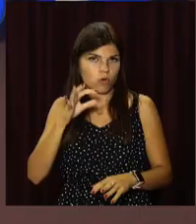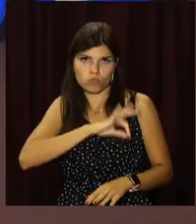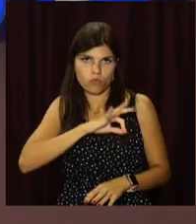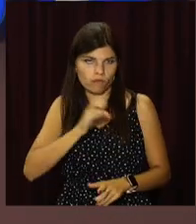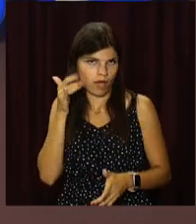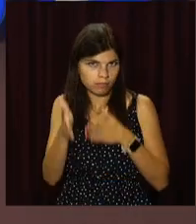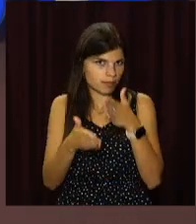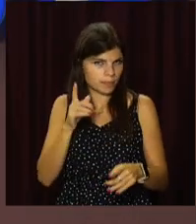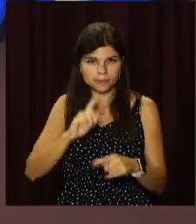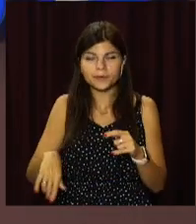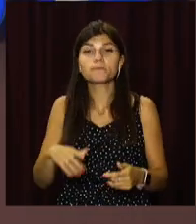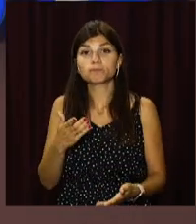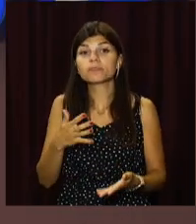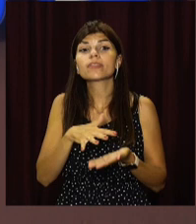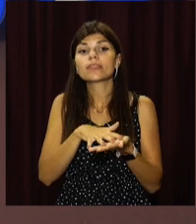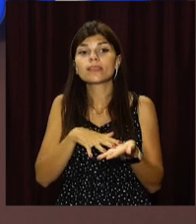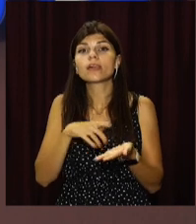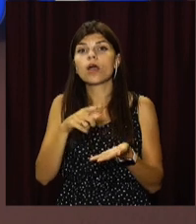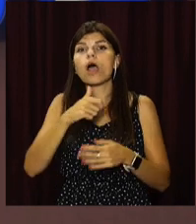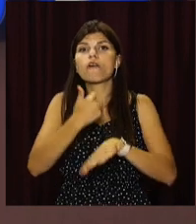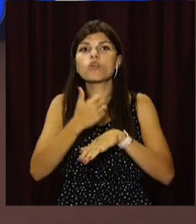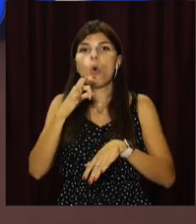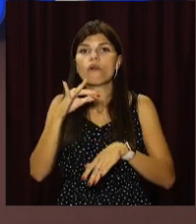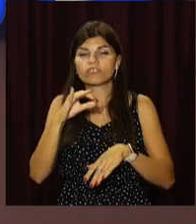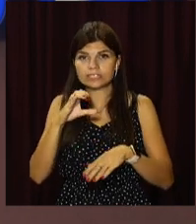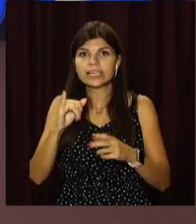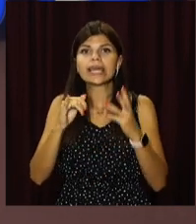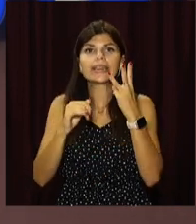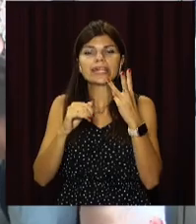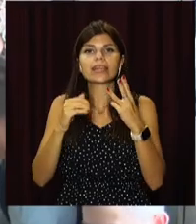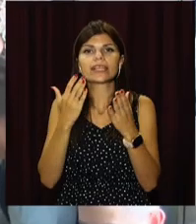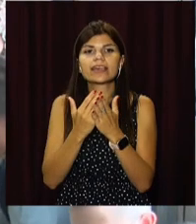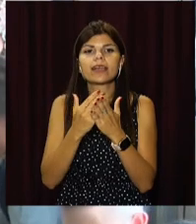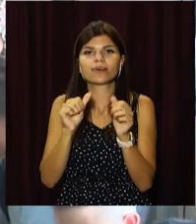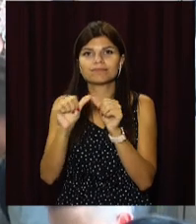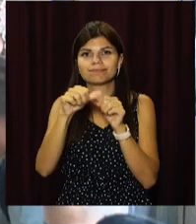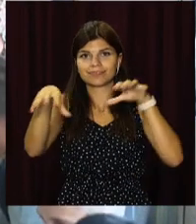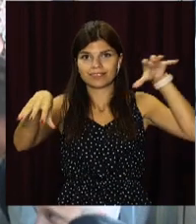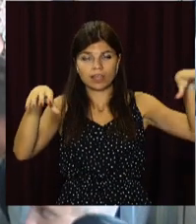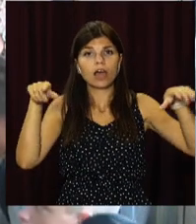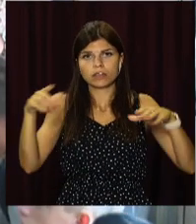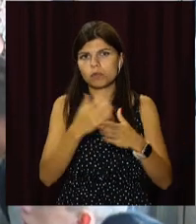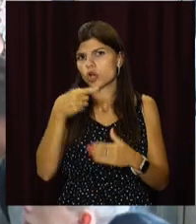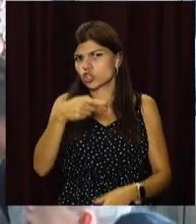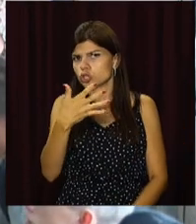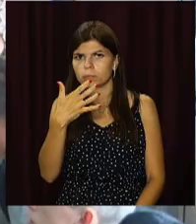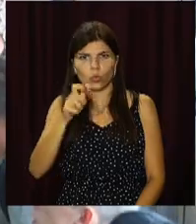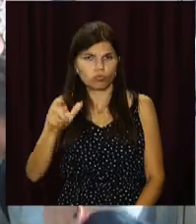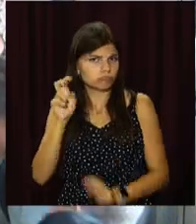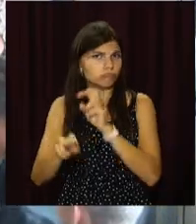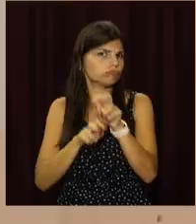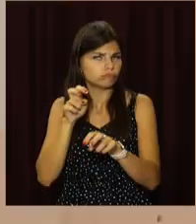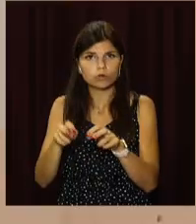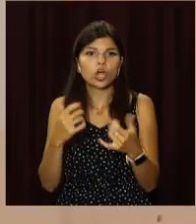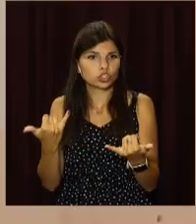актуальна. Наразі у Кам'янському працюють головний офіс та 3 філії Центру адмінпослуг. Там щодня обслуговують 1500 містян. Кожен з